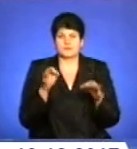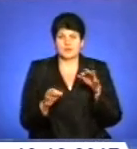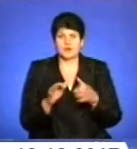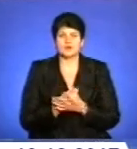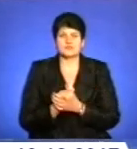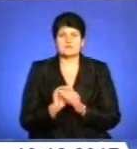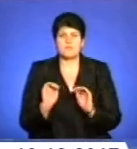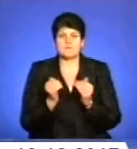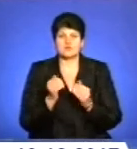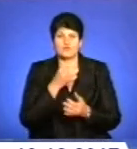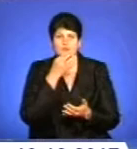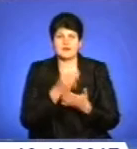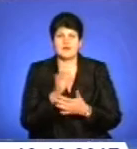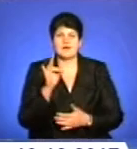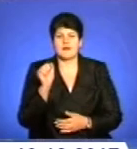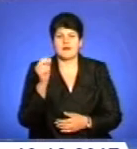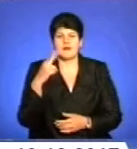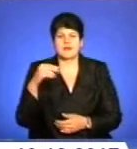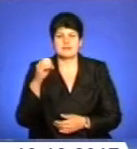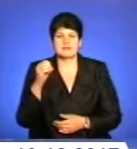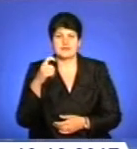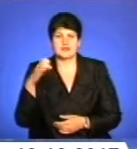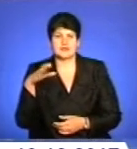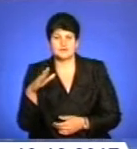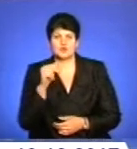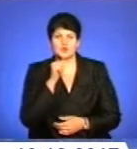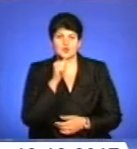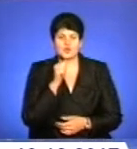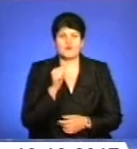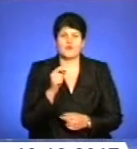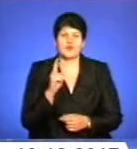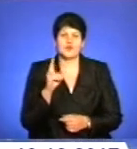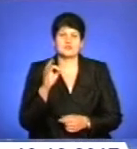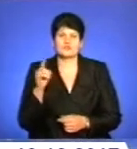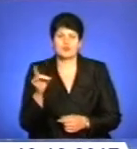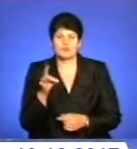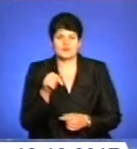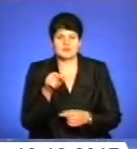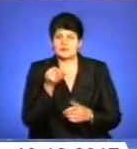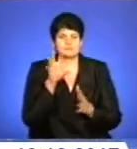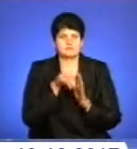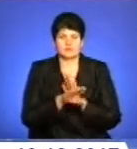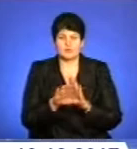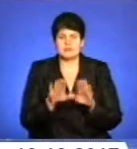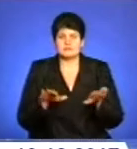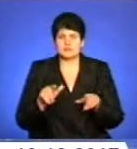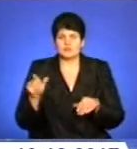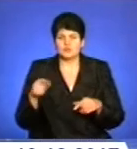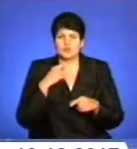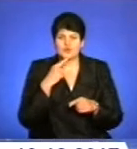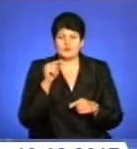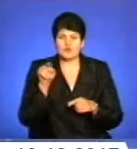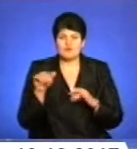обмеженою відповідальністю «Радехівський цукор», що в Козівському районі, у цьому списку наразі немає. Однак місцеві жителі стверджують, що